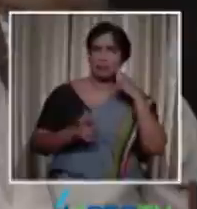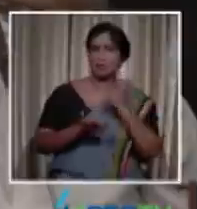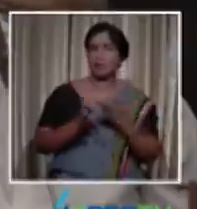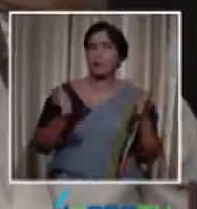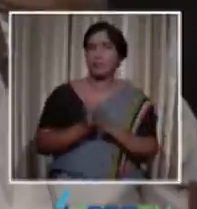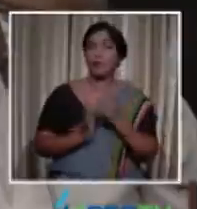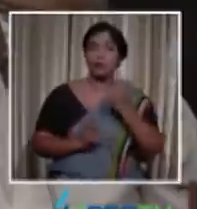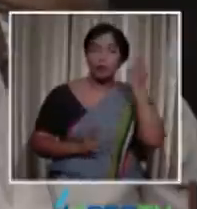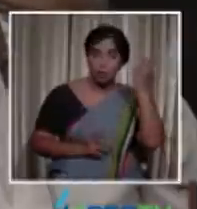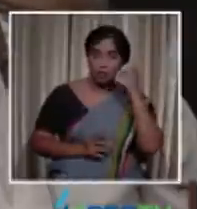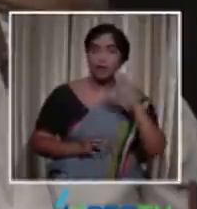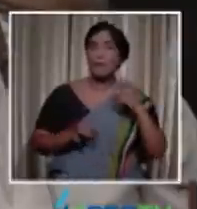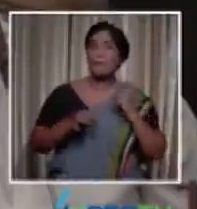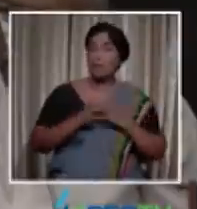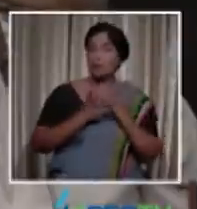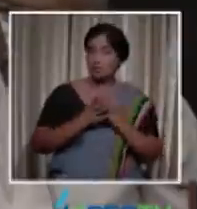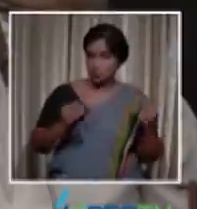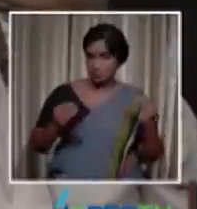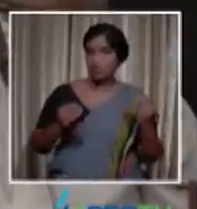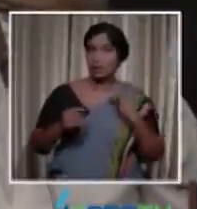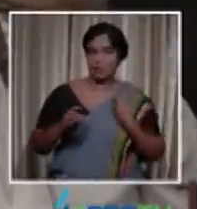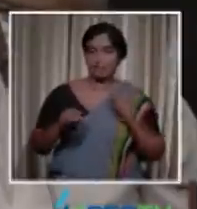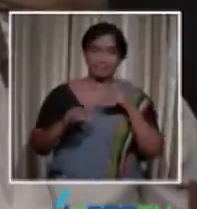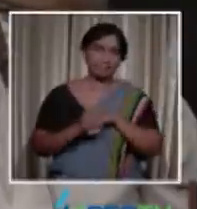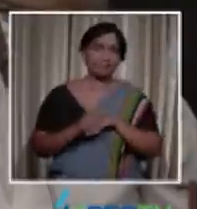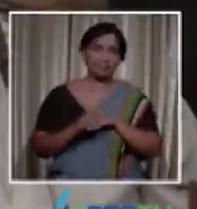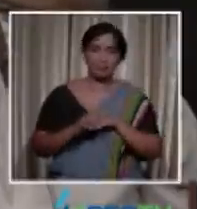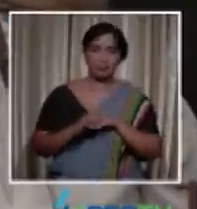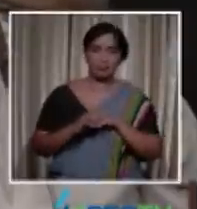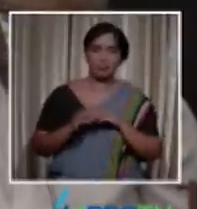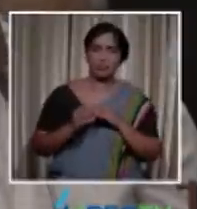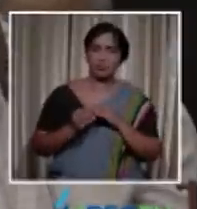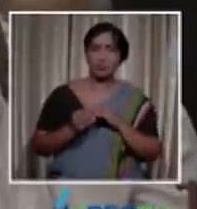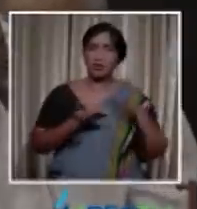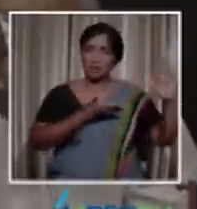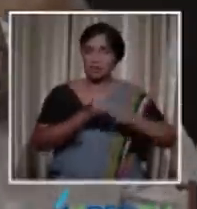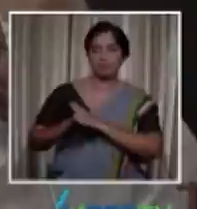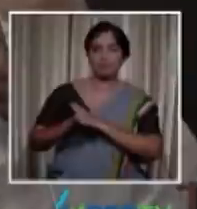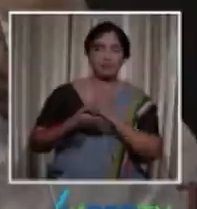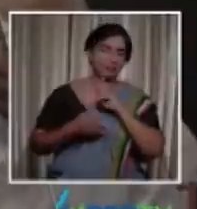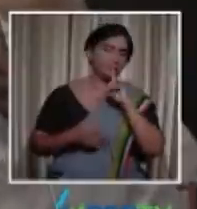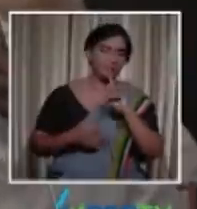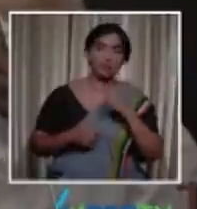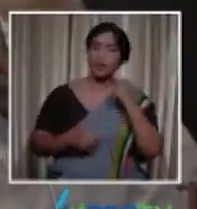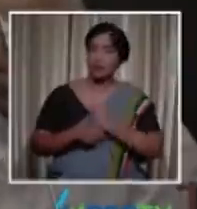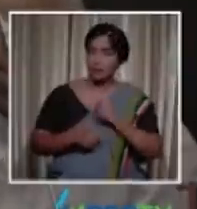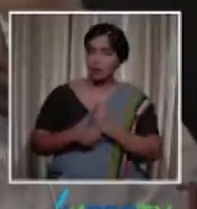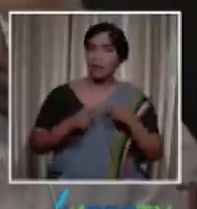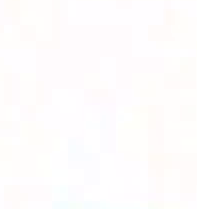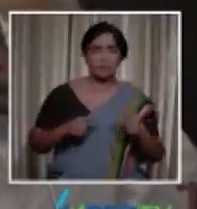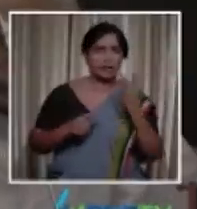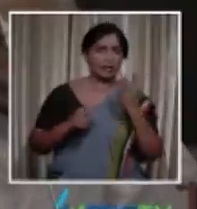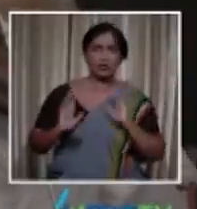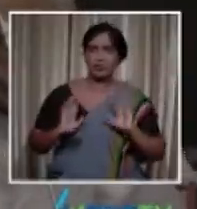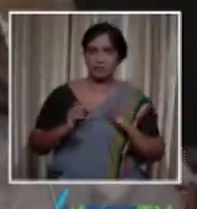මුදල් හොයාගෙන යන්නේ මේ ප්‍රශ්න විසඳන්න තමයි මෙතෙන්ට ඇවිල්ලා තියෙන්නේ ඒකයි දෙපැත්තෙම සහයෝගය ඉල්ලන්නේ මේකෙදි ආණ්ඩු පක්ෂය විපක්ෂය කියලා දෙයක්